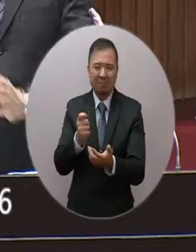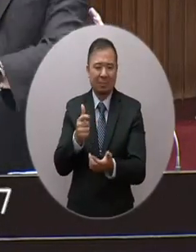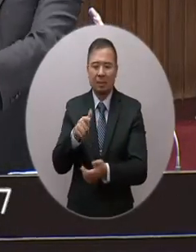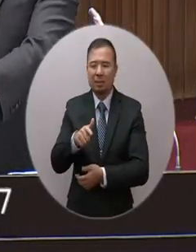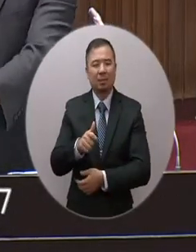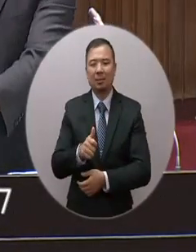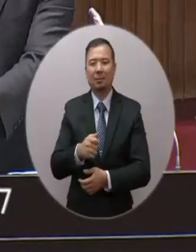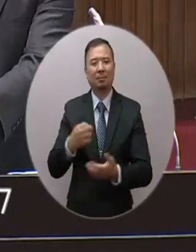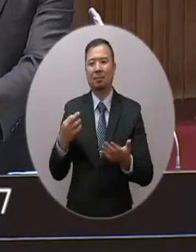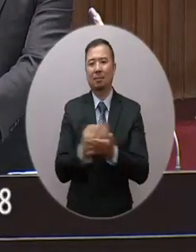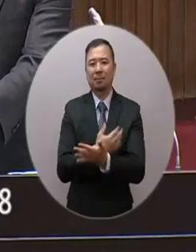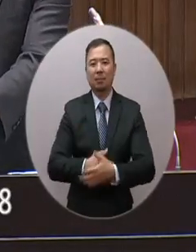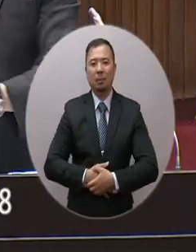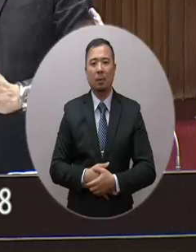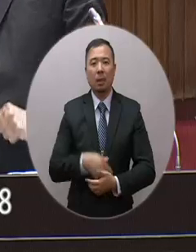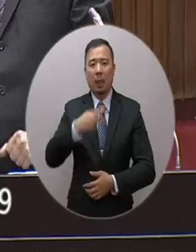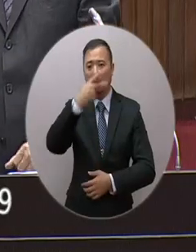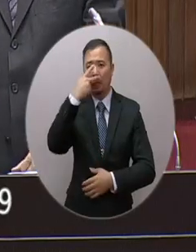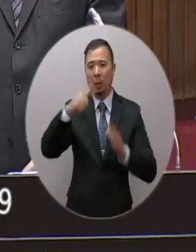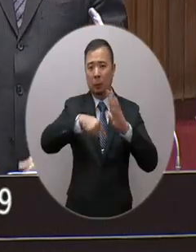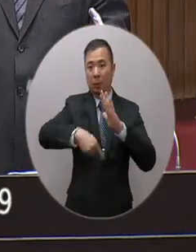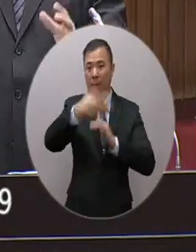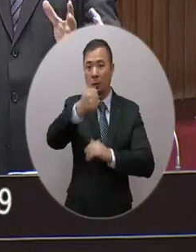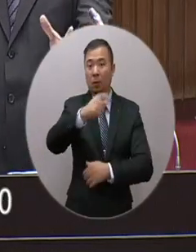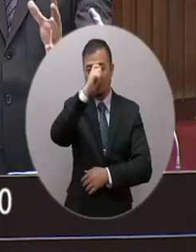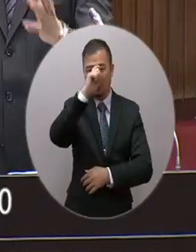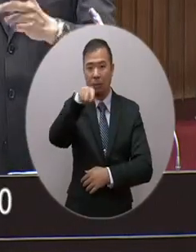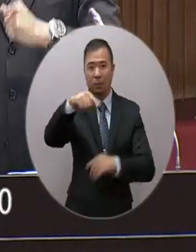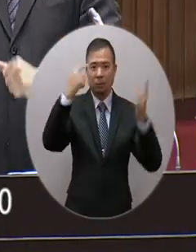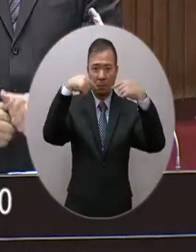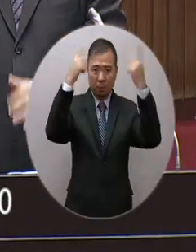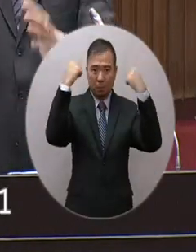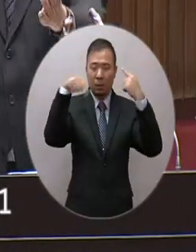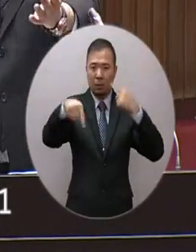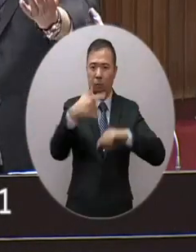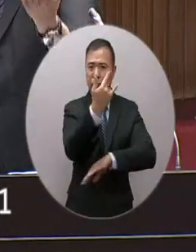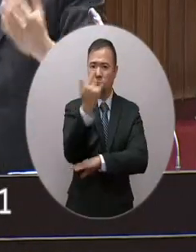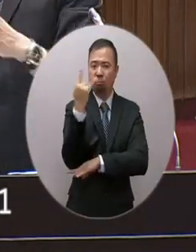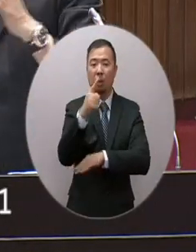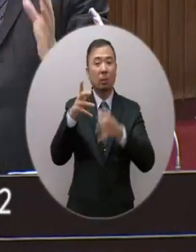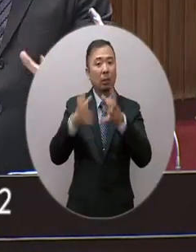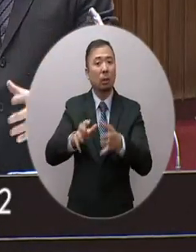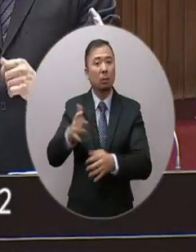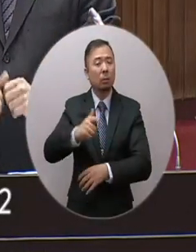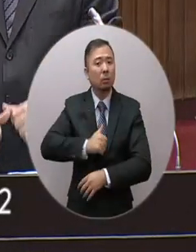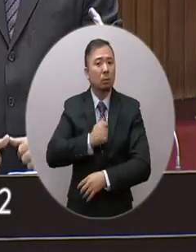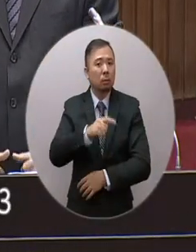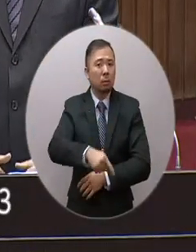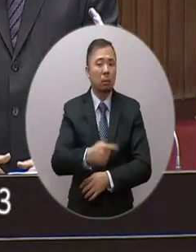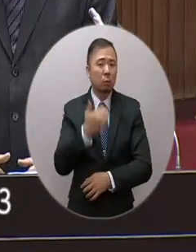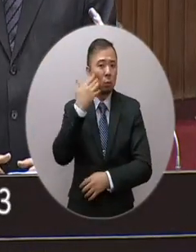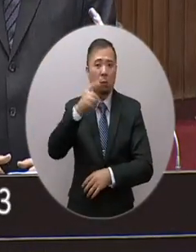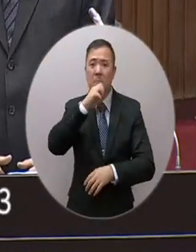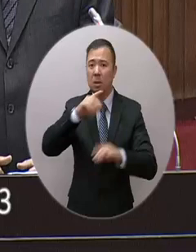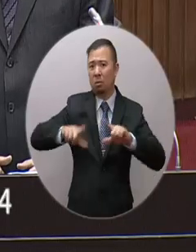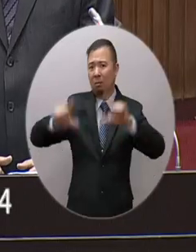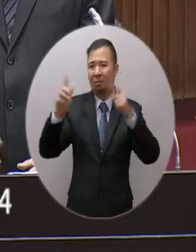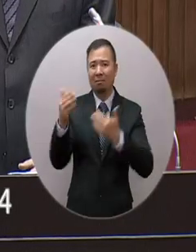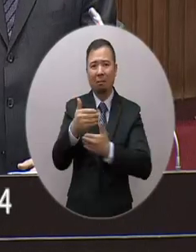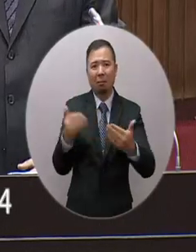院长，我们期待这个来，但是交通建设没有网路，没有到达一个建构的完整标